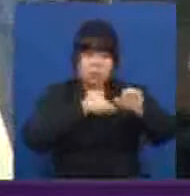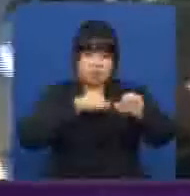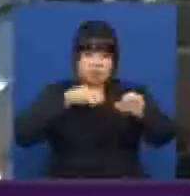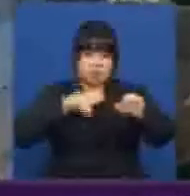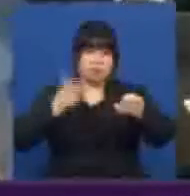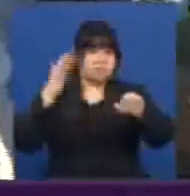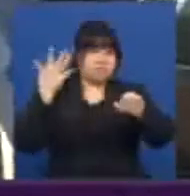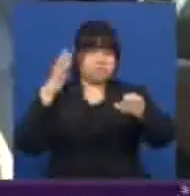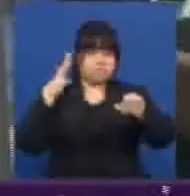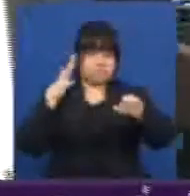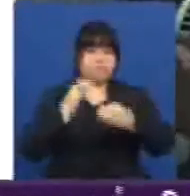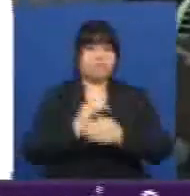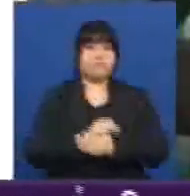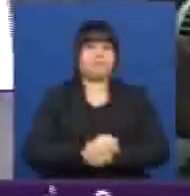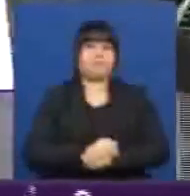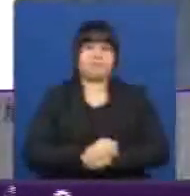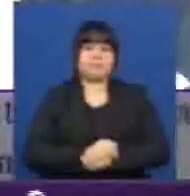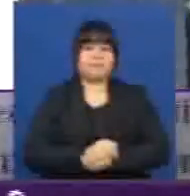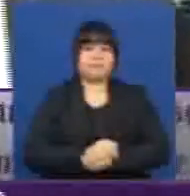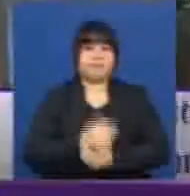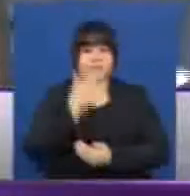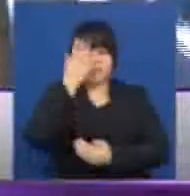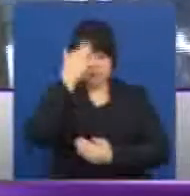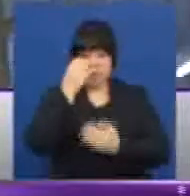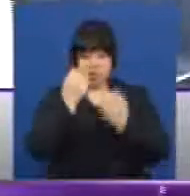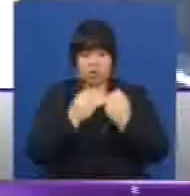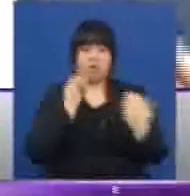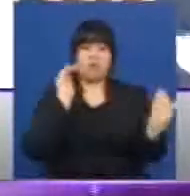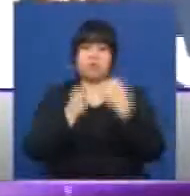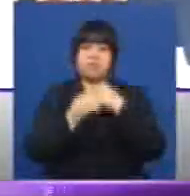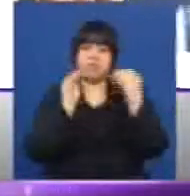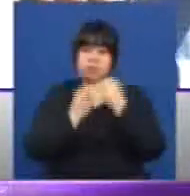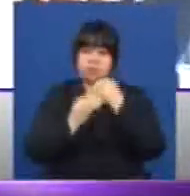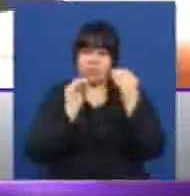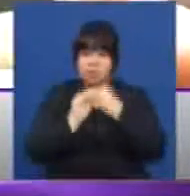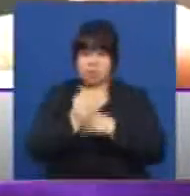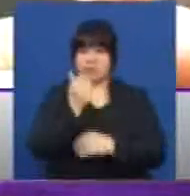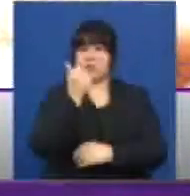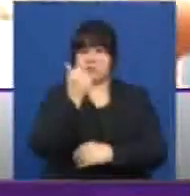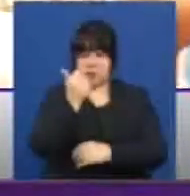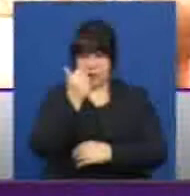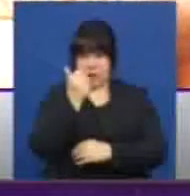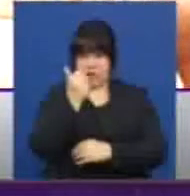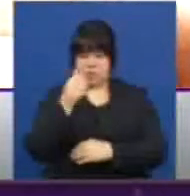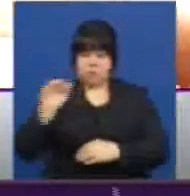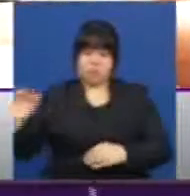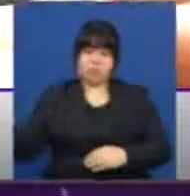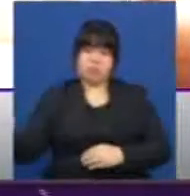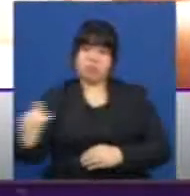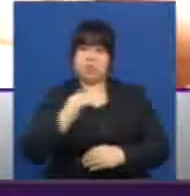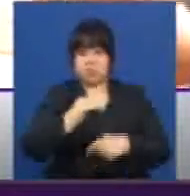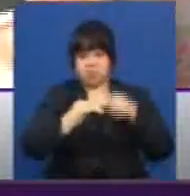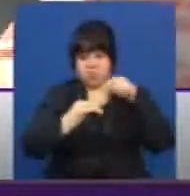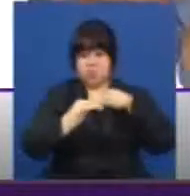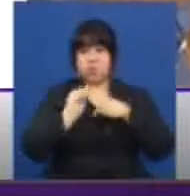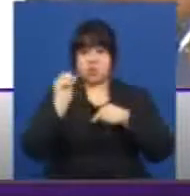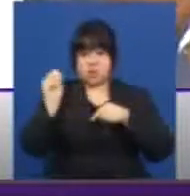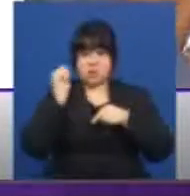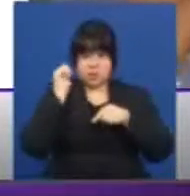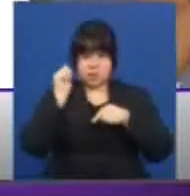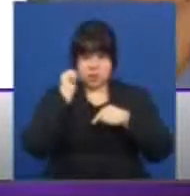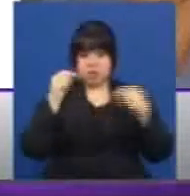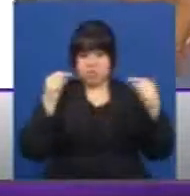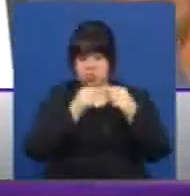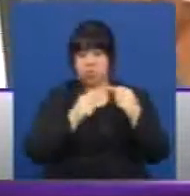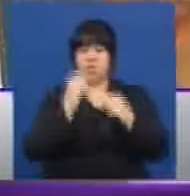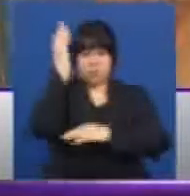บริเวณอนุสาวรีย์ชัยสมรภูมิทำให้การจราจรคล่องตัวขึ้นพร้อมย้ำว่าจุดรับส่งผู้โดยสารอย่างเป็นจุดเดิมคือ